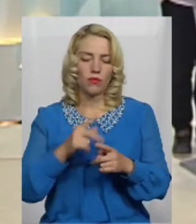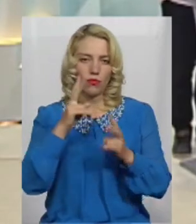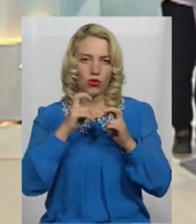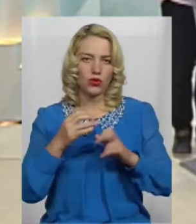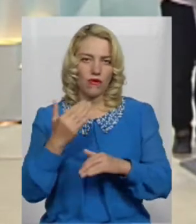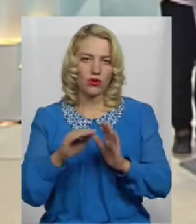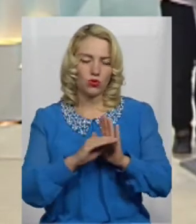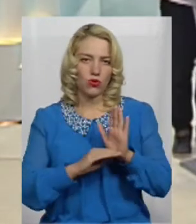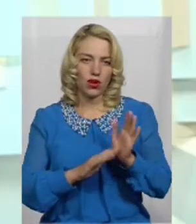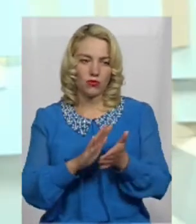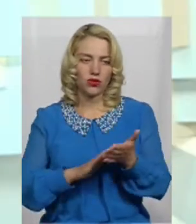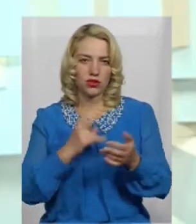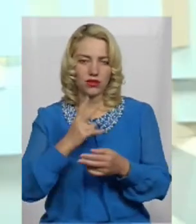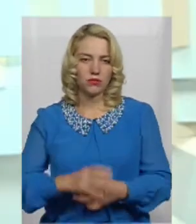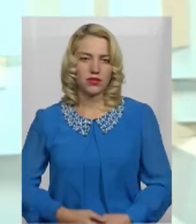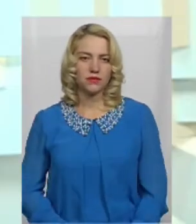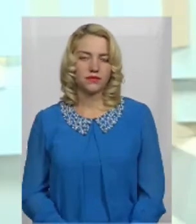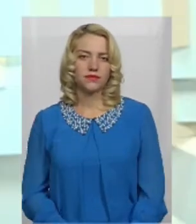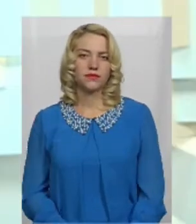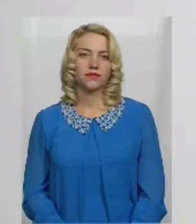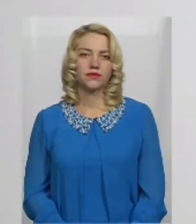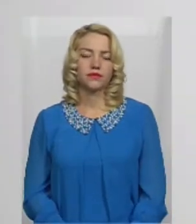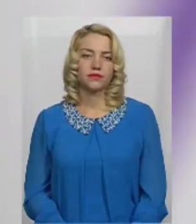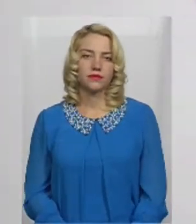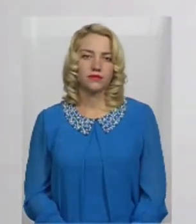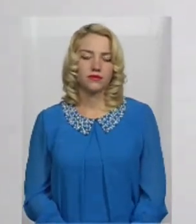програму. Дивимось питання від нього.